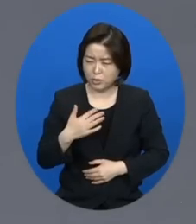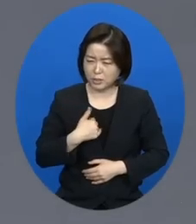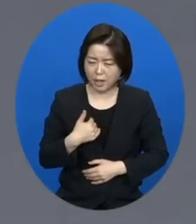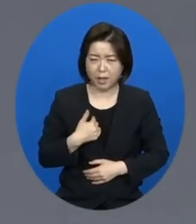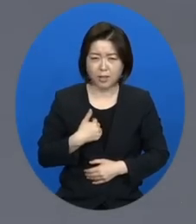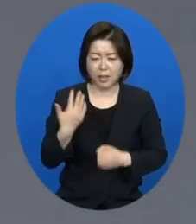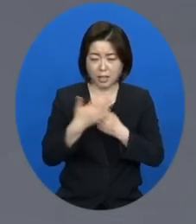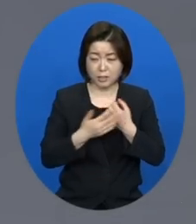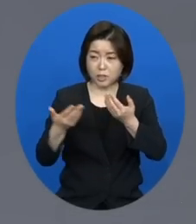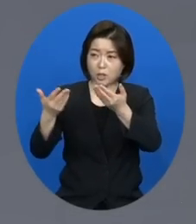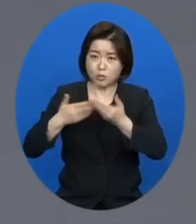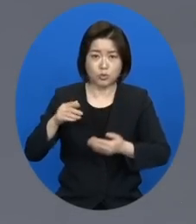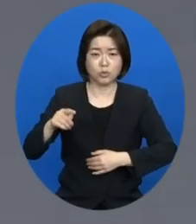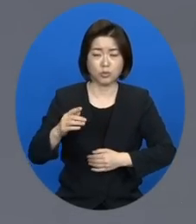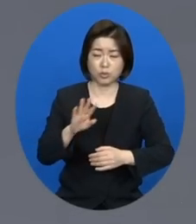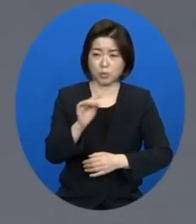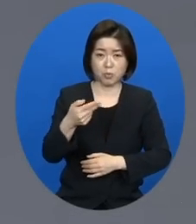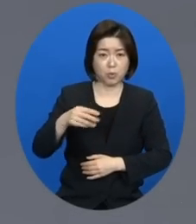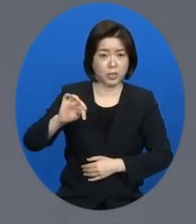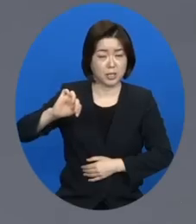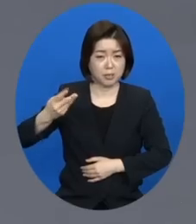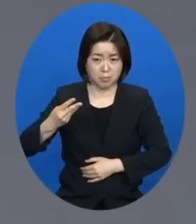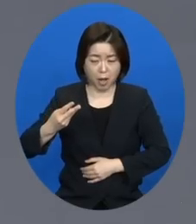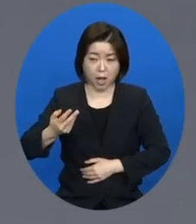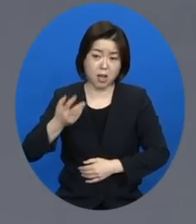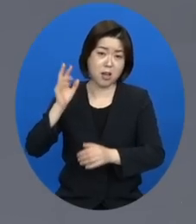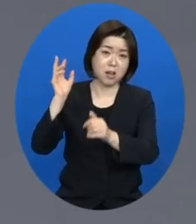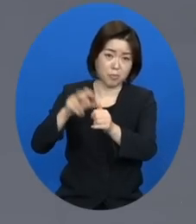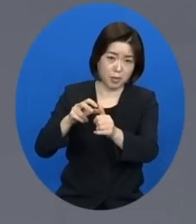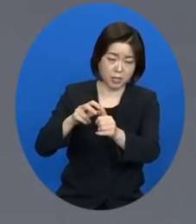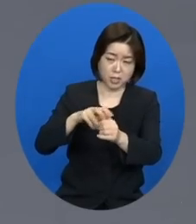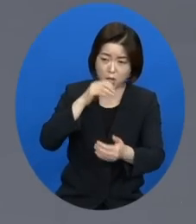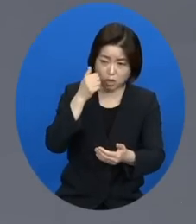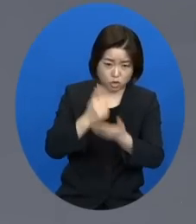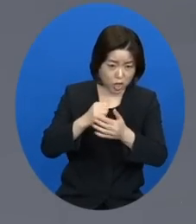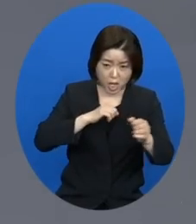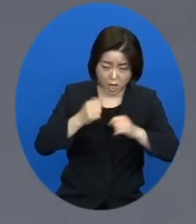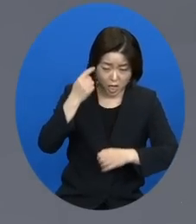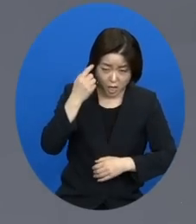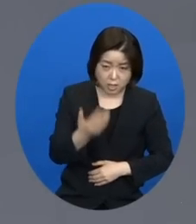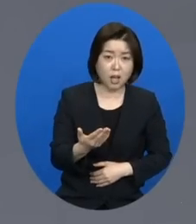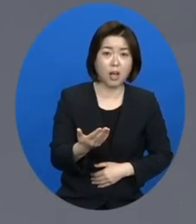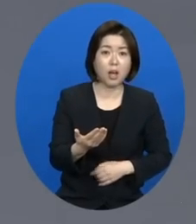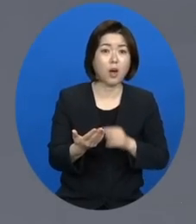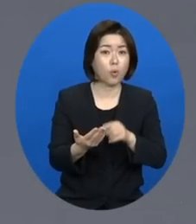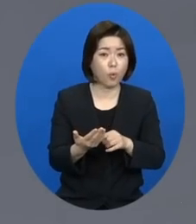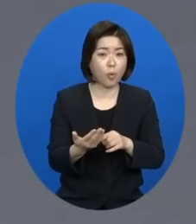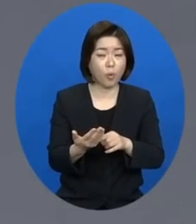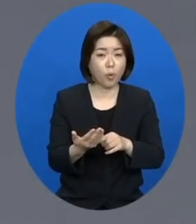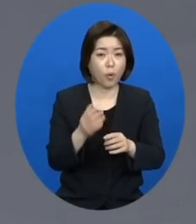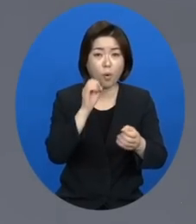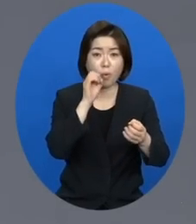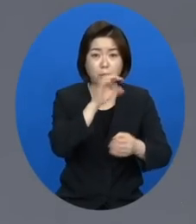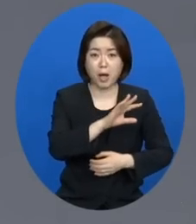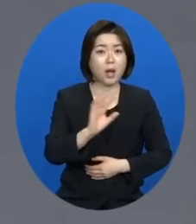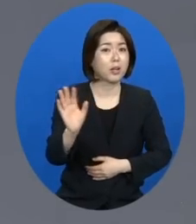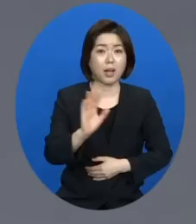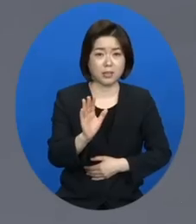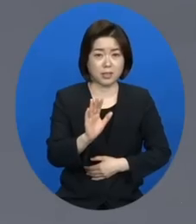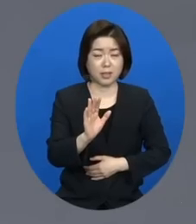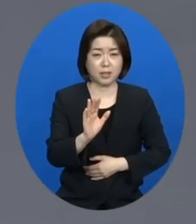나에게 은혜를 베풀어진 보디바를 배신하고 죄를 지을 수 있겠습니까? 라고 하지